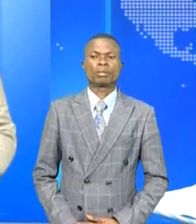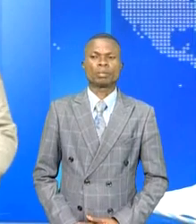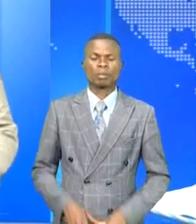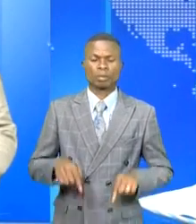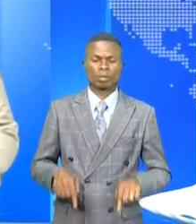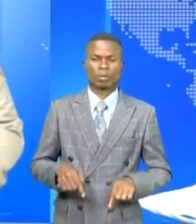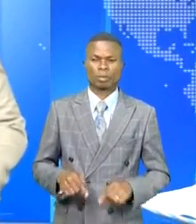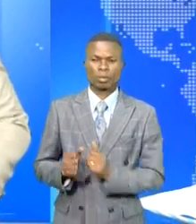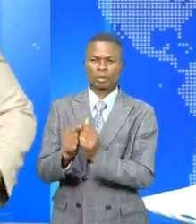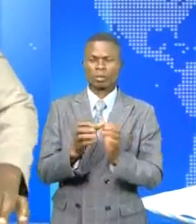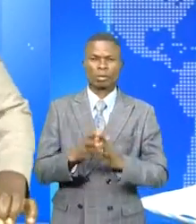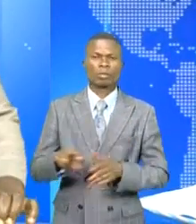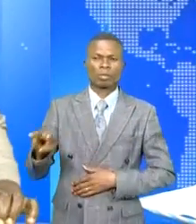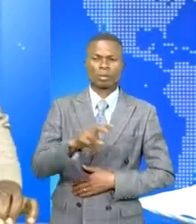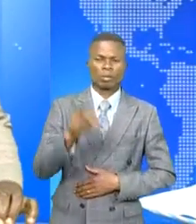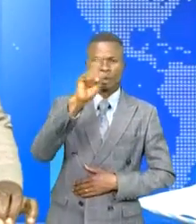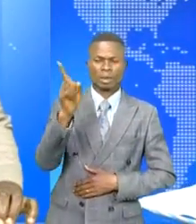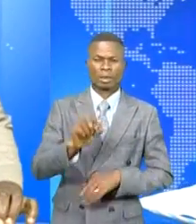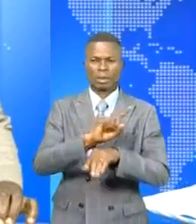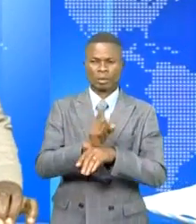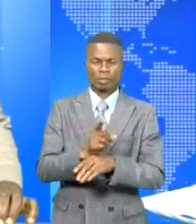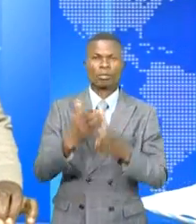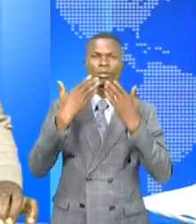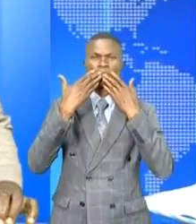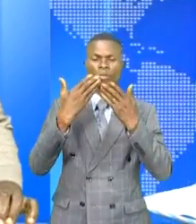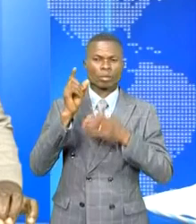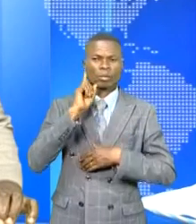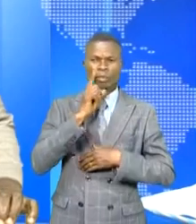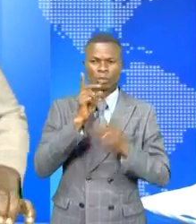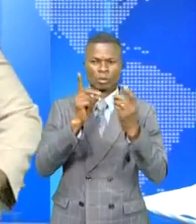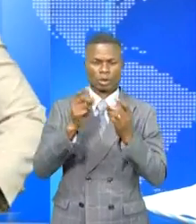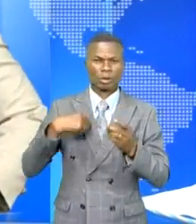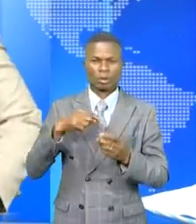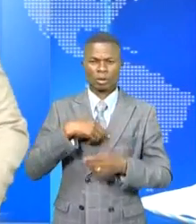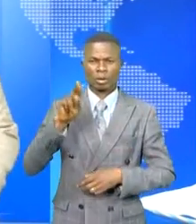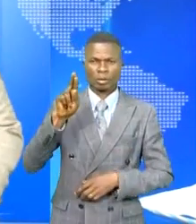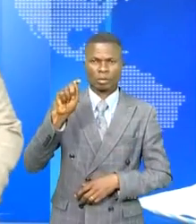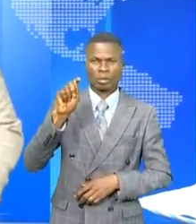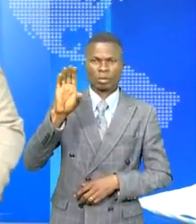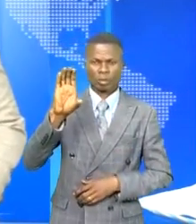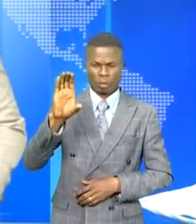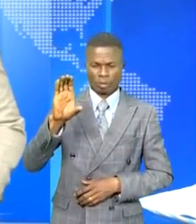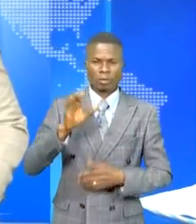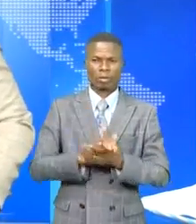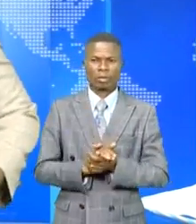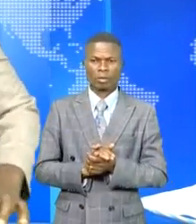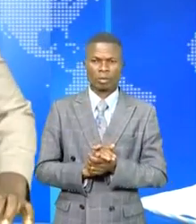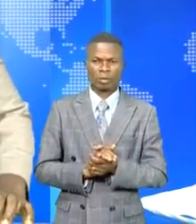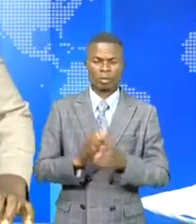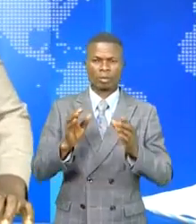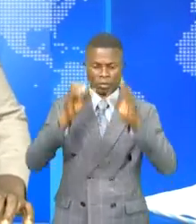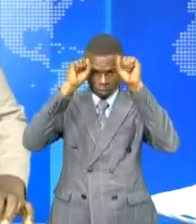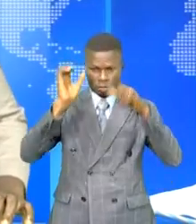Nous sommes ensemble pour plus ou moins 30 minutes. Merci de vous informer avec nous sur la RTNC. Le président de la